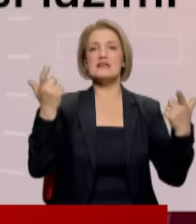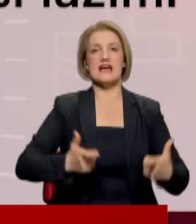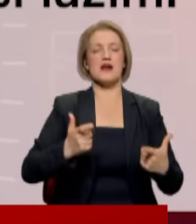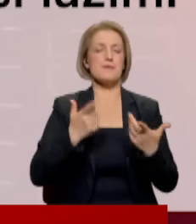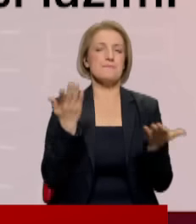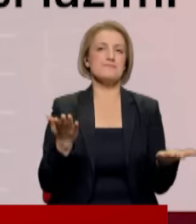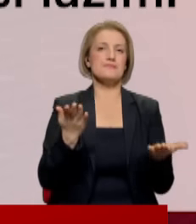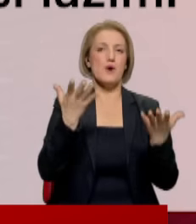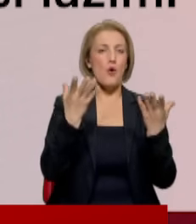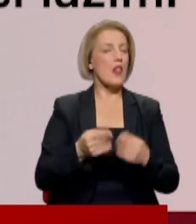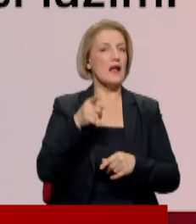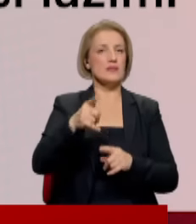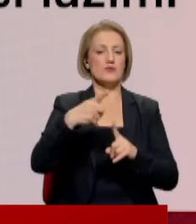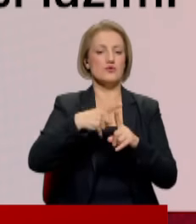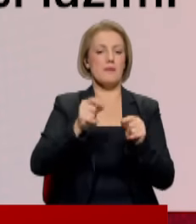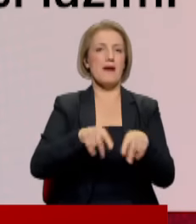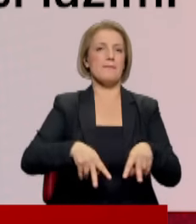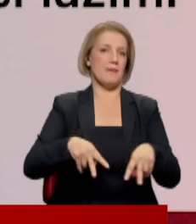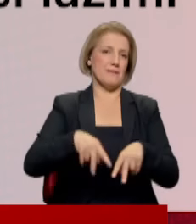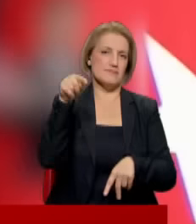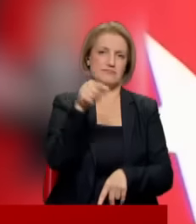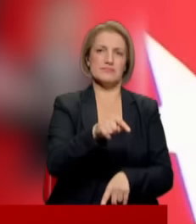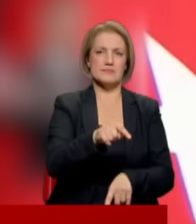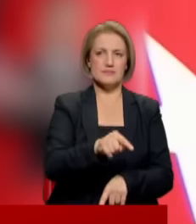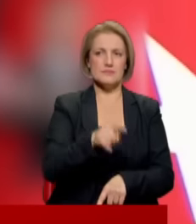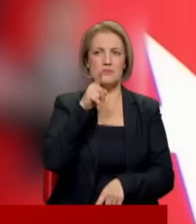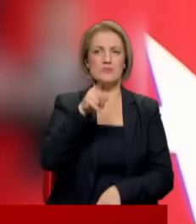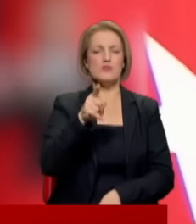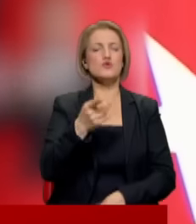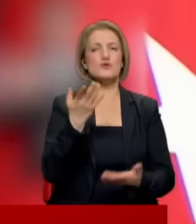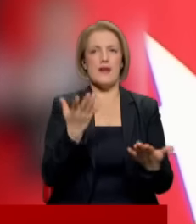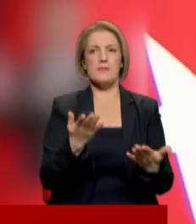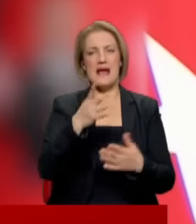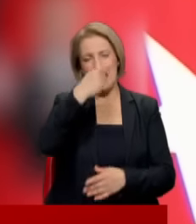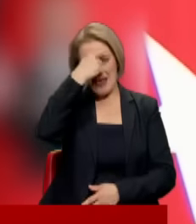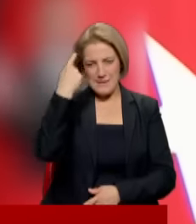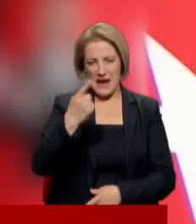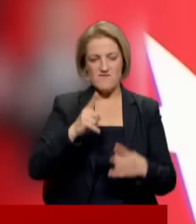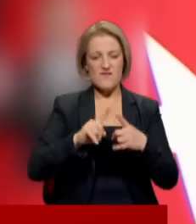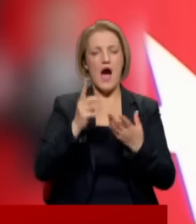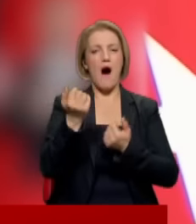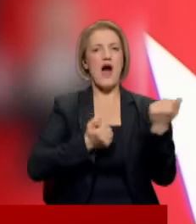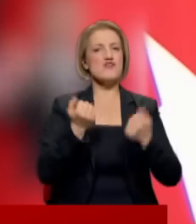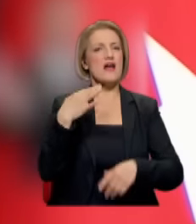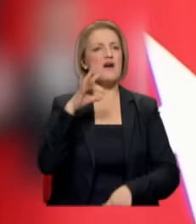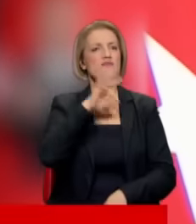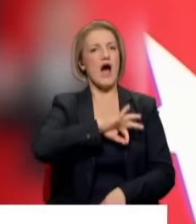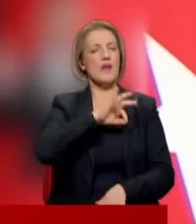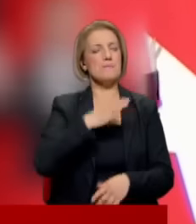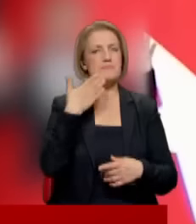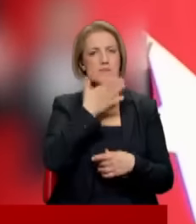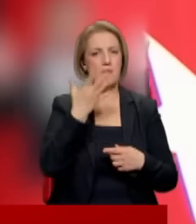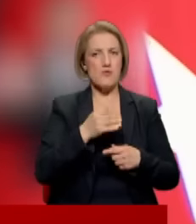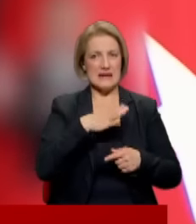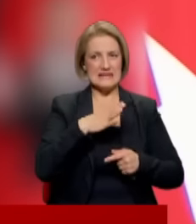Milli iradenin tecelligahı olan Türkiye Büyük Millet meclisidir ötemizde bulunan tüm imkan ve araçlardan istifade etmek suretiyle